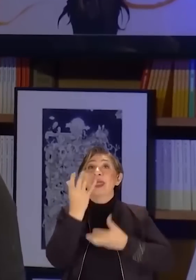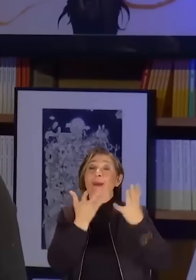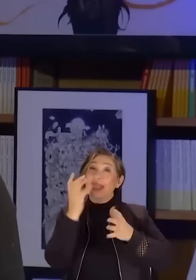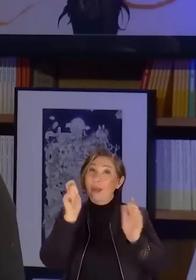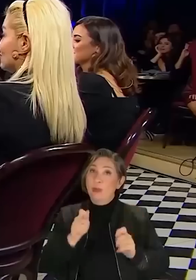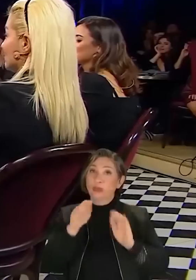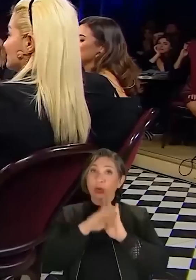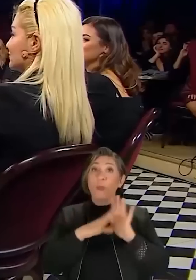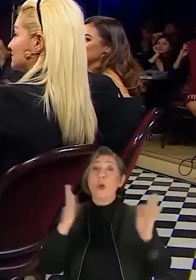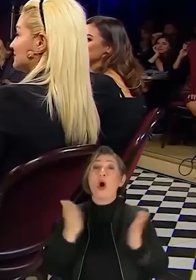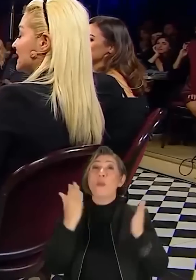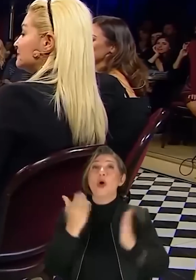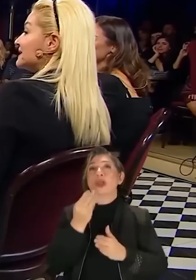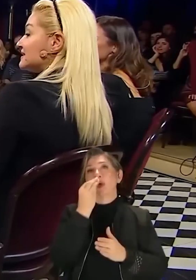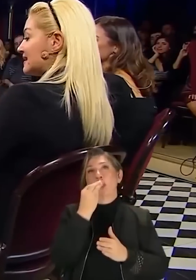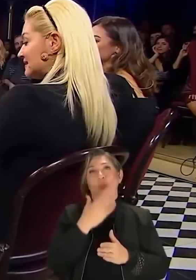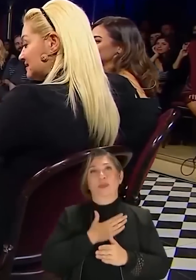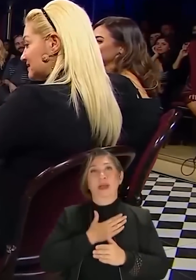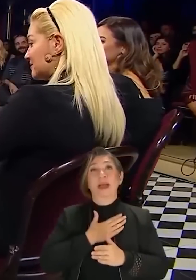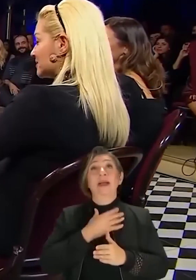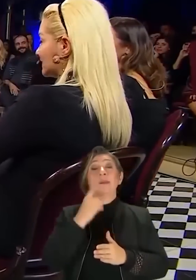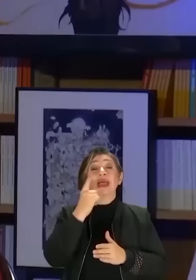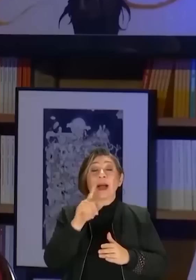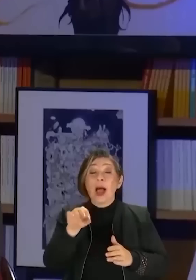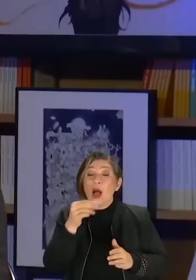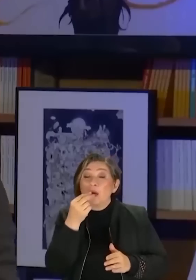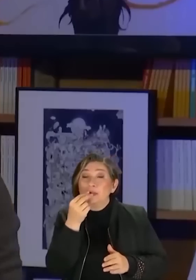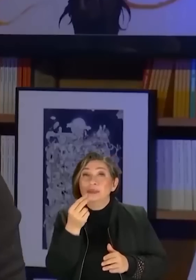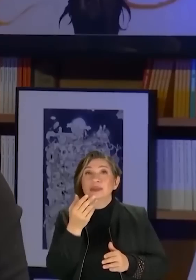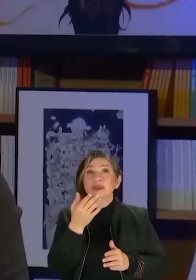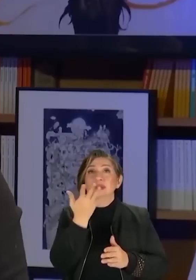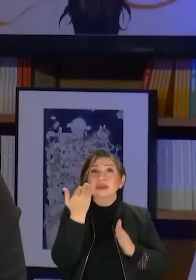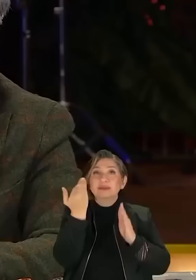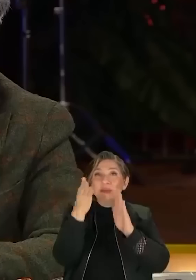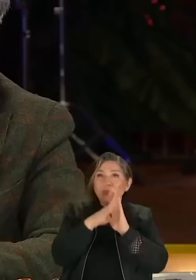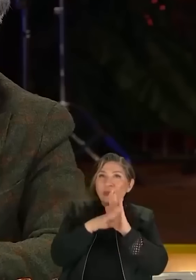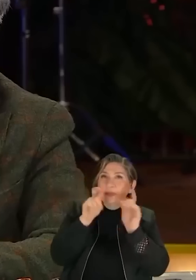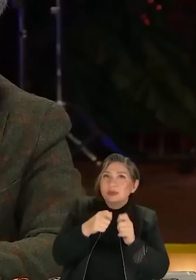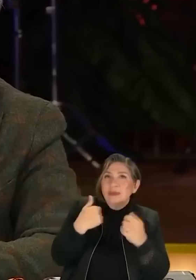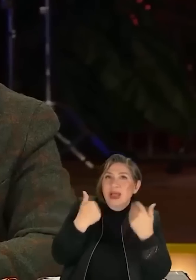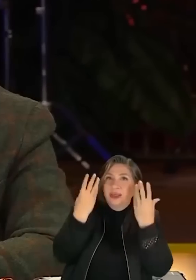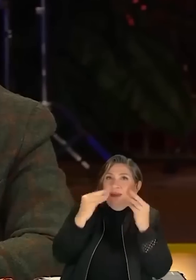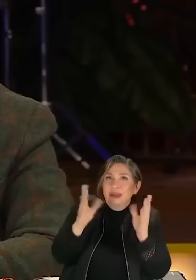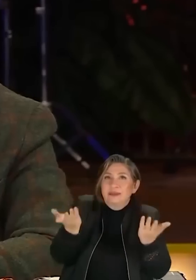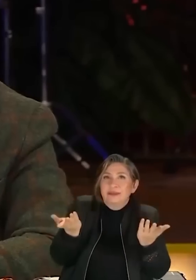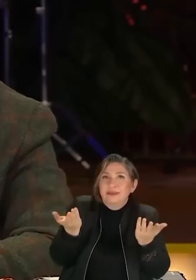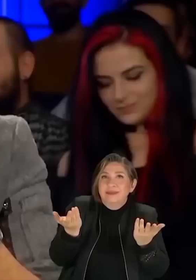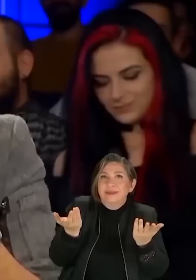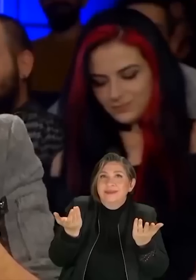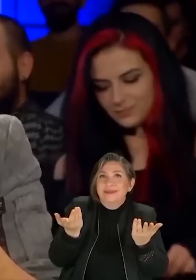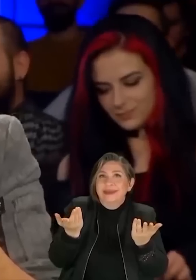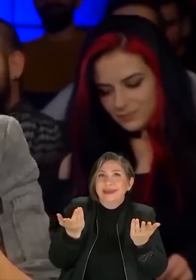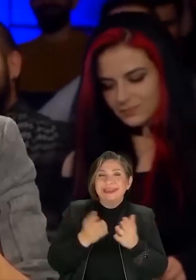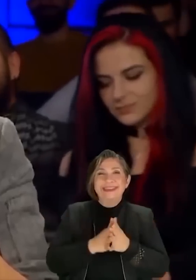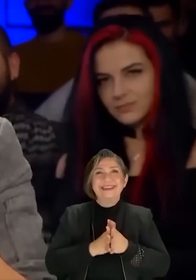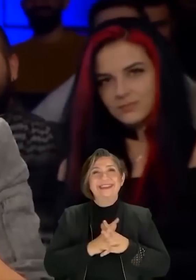yapıyoruz programda. Bol bol yiyorum. Bir kere zaten tadına bakıp iyi mi kötü söylüyorum. Sen nasıl bir program yapıyorsun ben